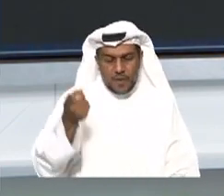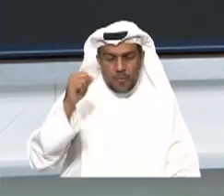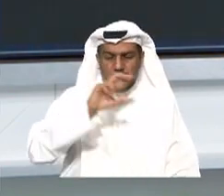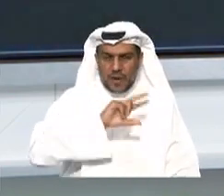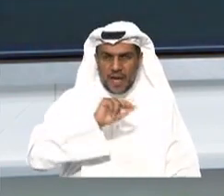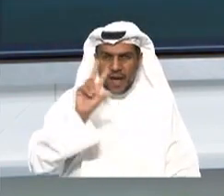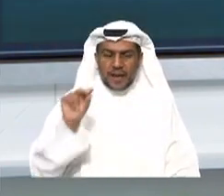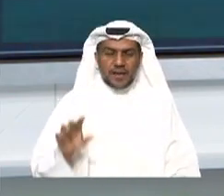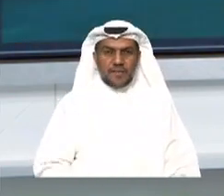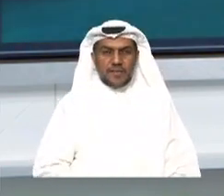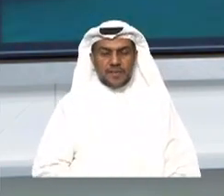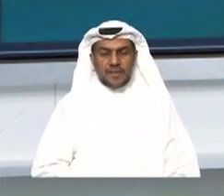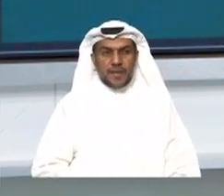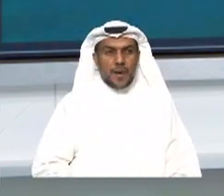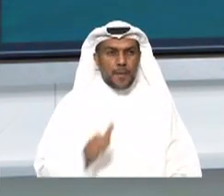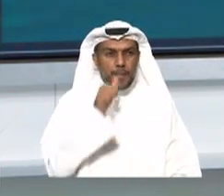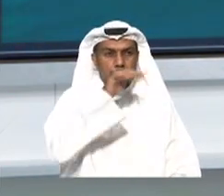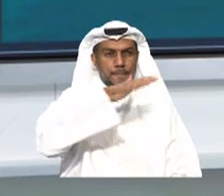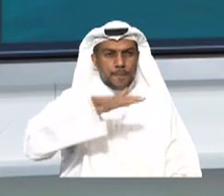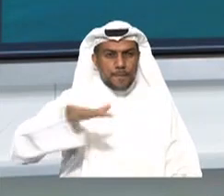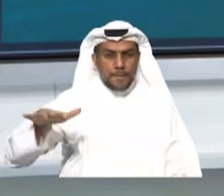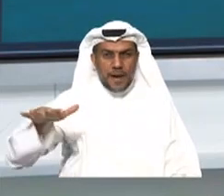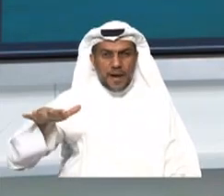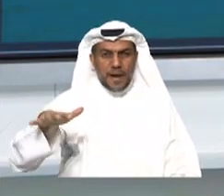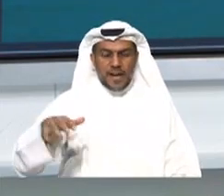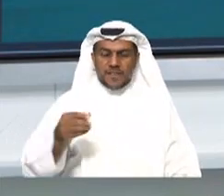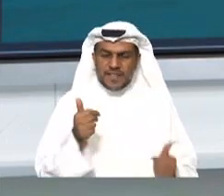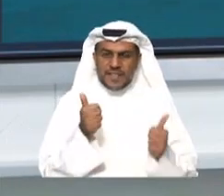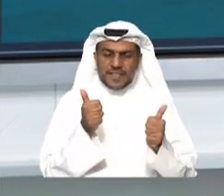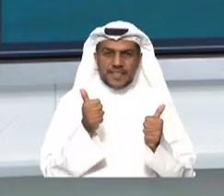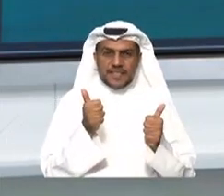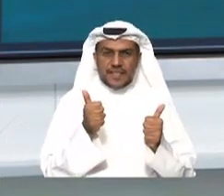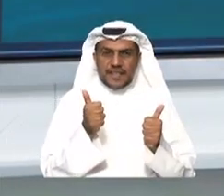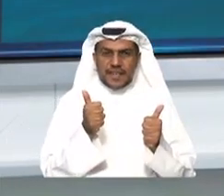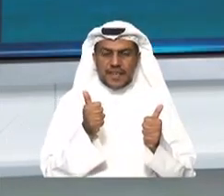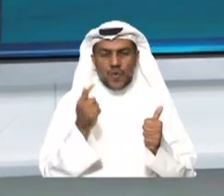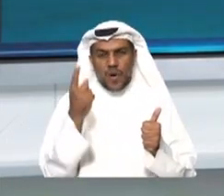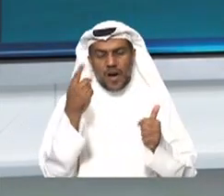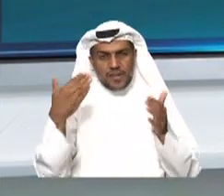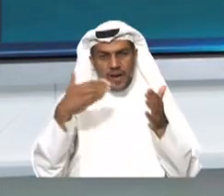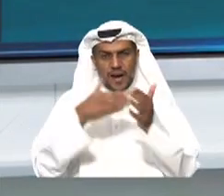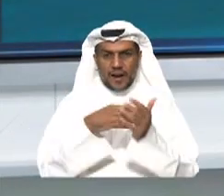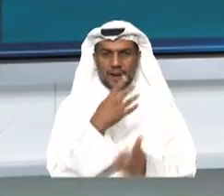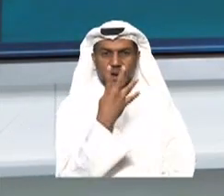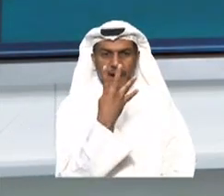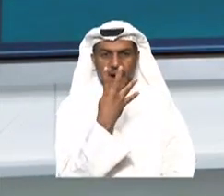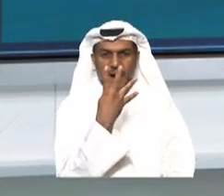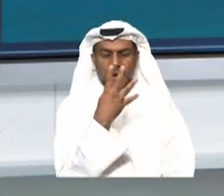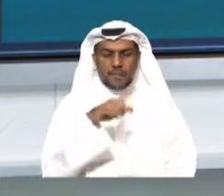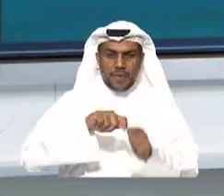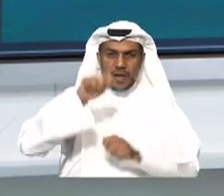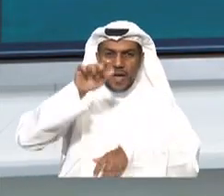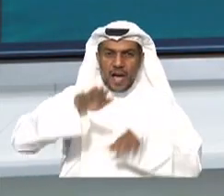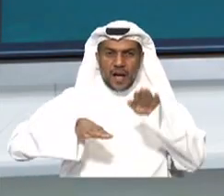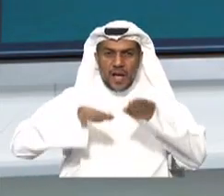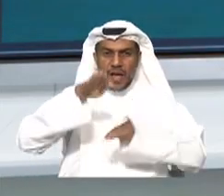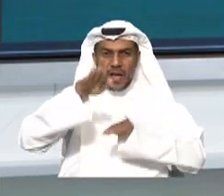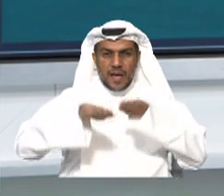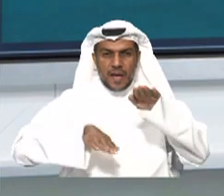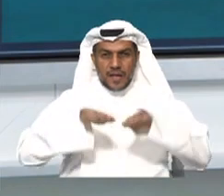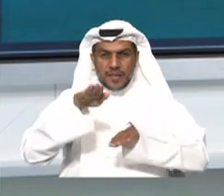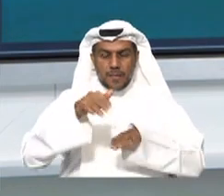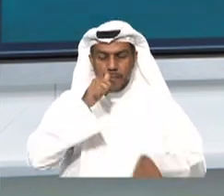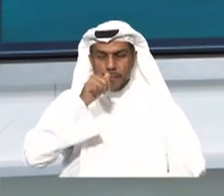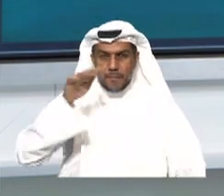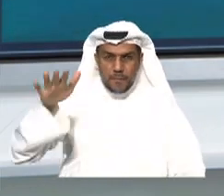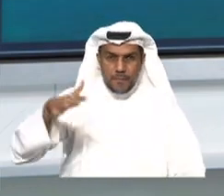أما بالنسبة لأجواءنا البحرية فالبحر راح يكون خفيف إلى معتدل الموج، يصل ارتفاع الموج ما بين 1 إلى 4 أقدام. التيارات